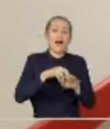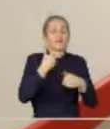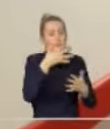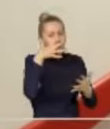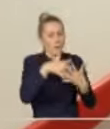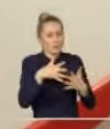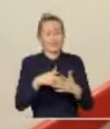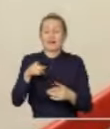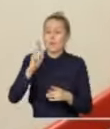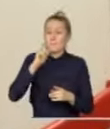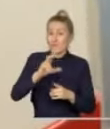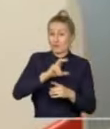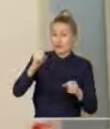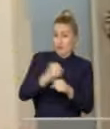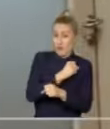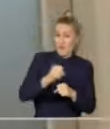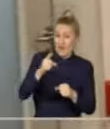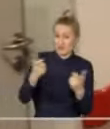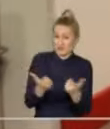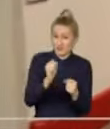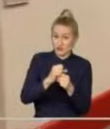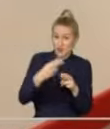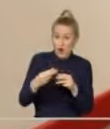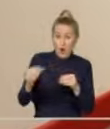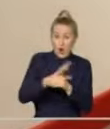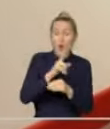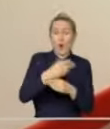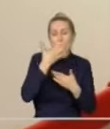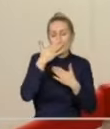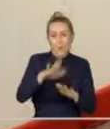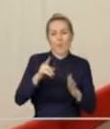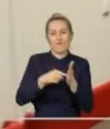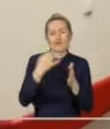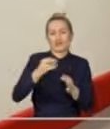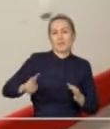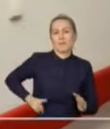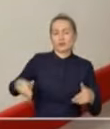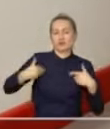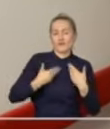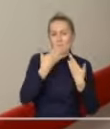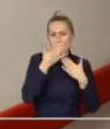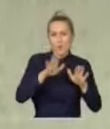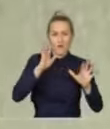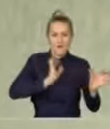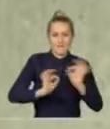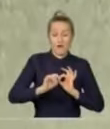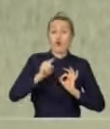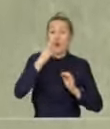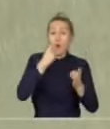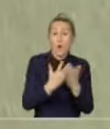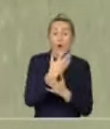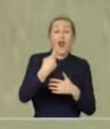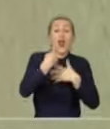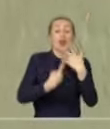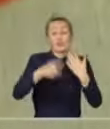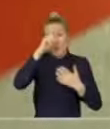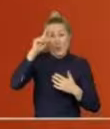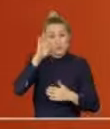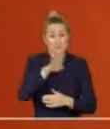jak poważnym zagrożeniem jest koronawirus, świadczy opublikowany dziś przez Ministerstwo Zdrowia raport. Wynika z niego, że liczba zgonów w